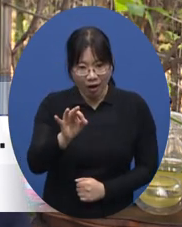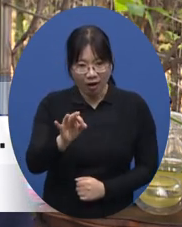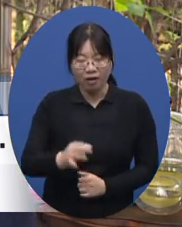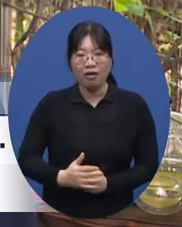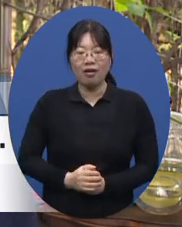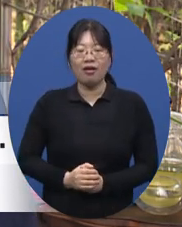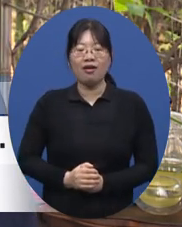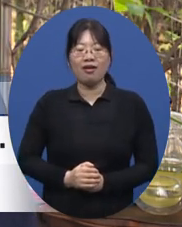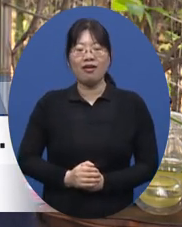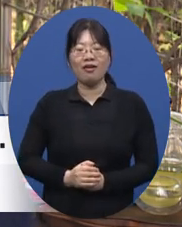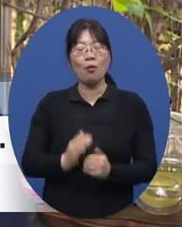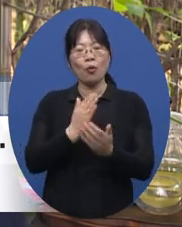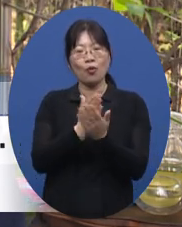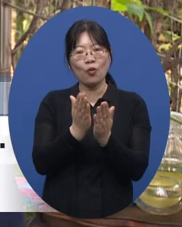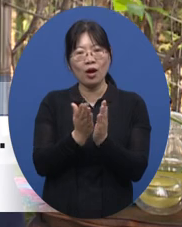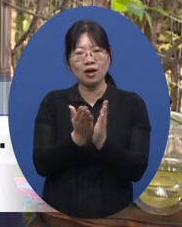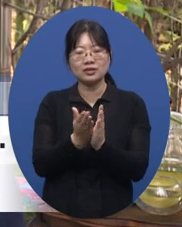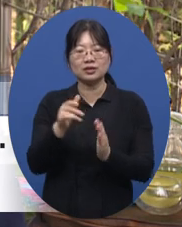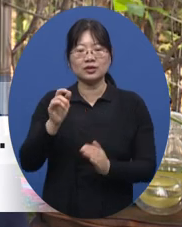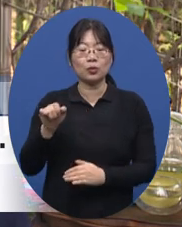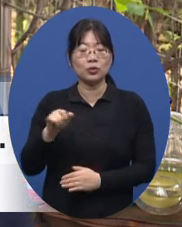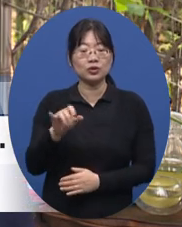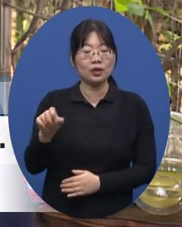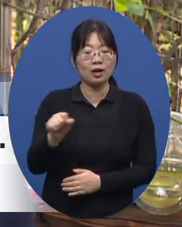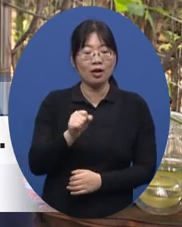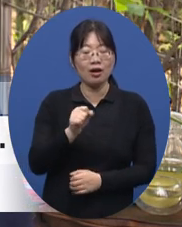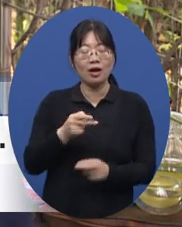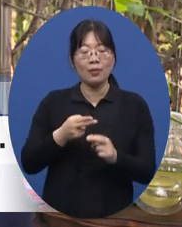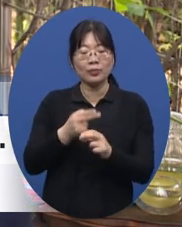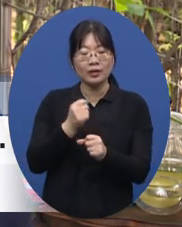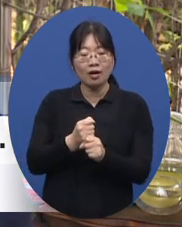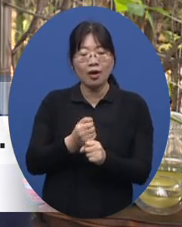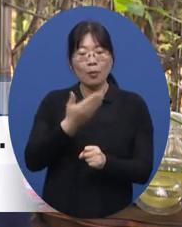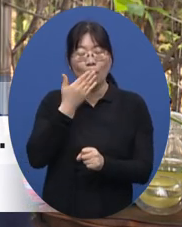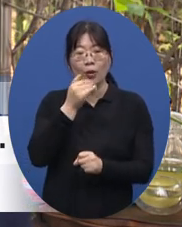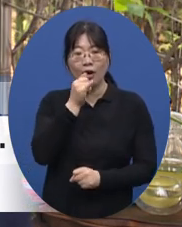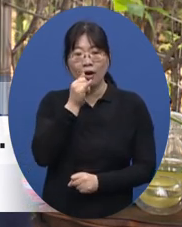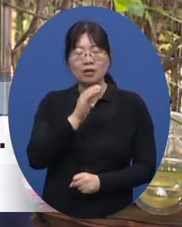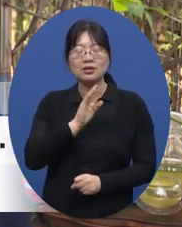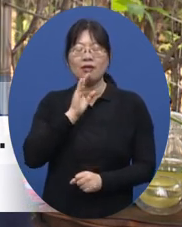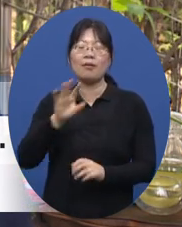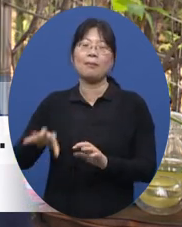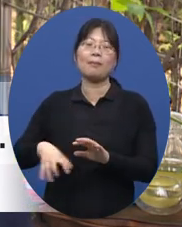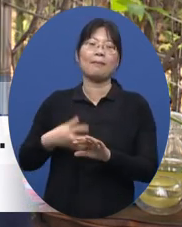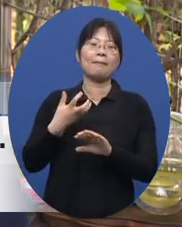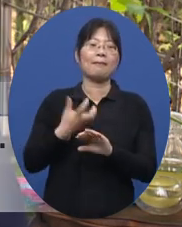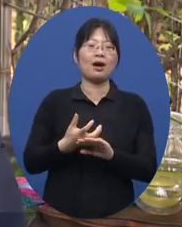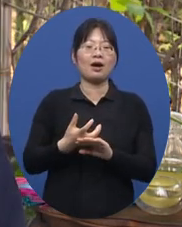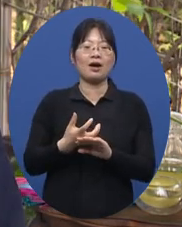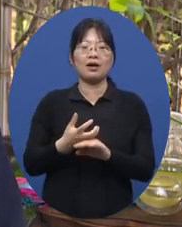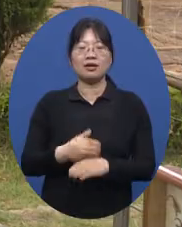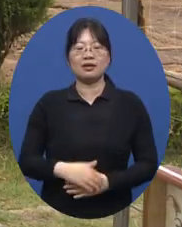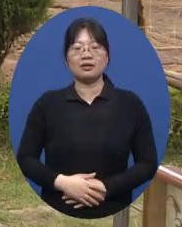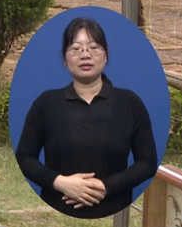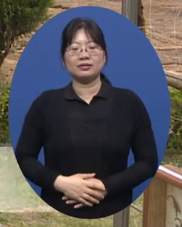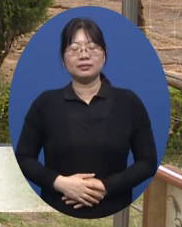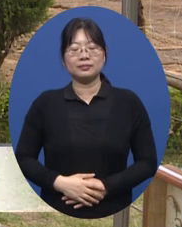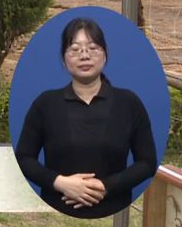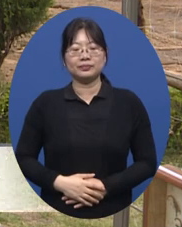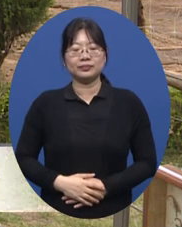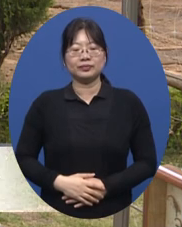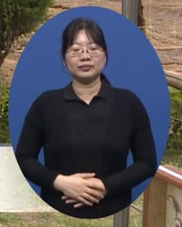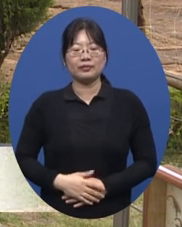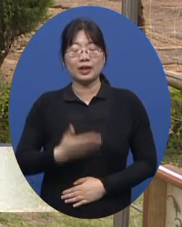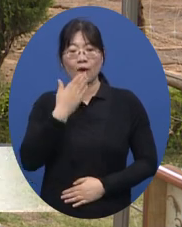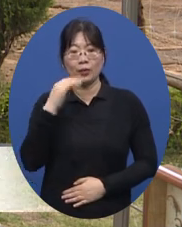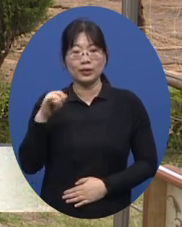보니까 뭐 여러 가지 곤충으로 음식도 이렇게 만들어서 이게 먹을 수 있다는 게참 획기적이고.